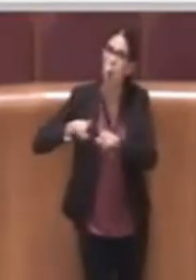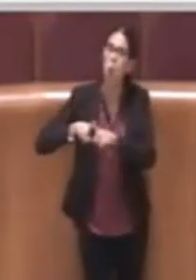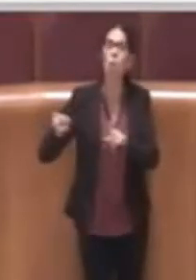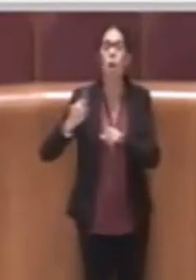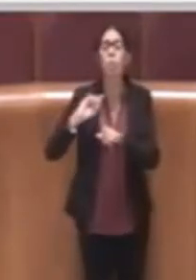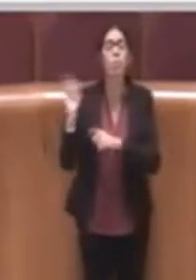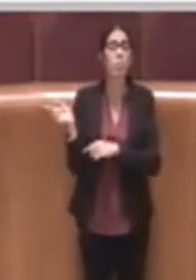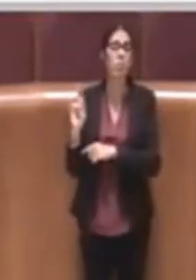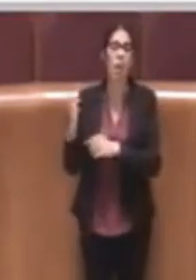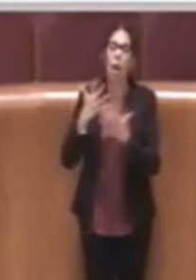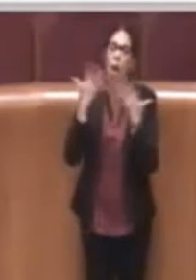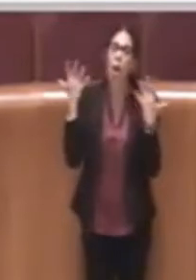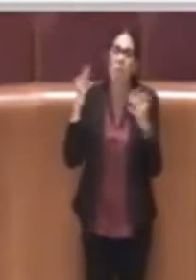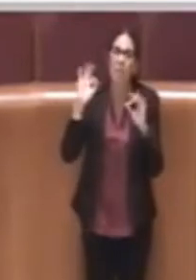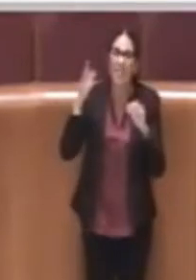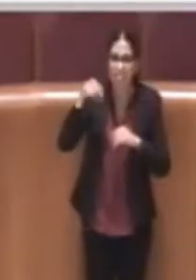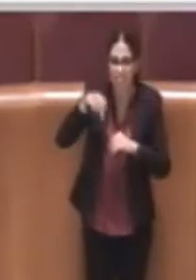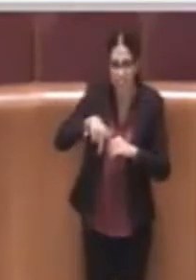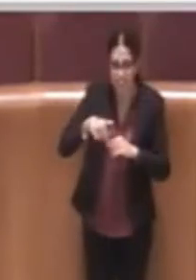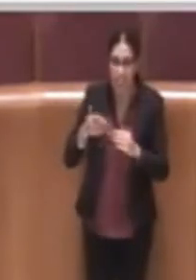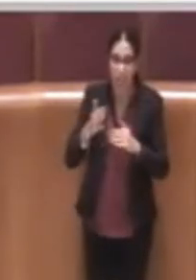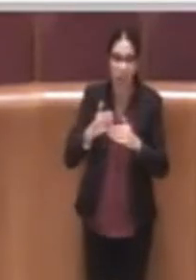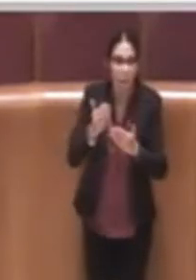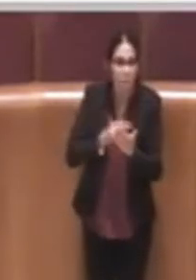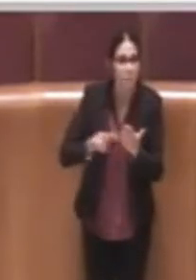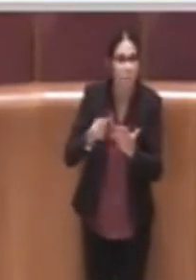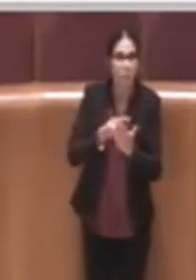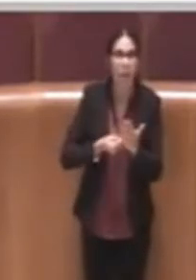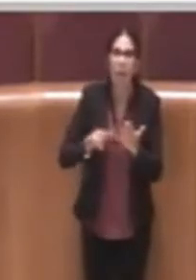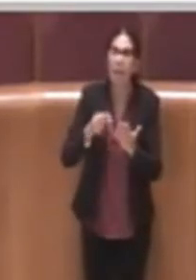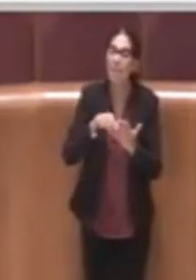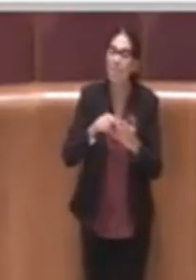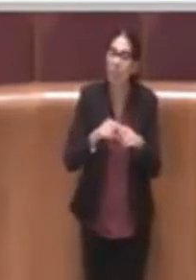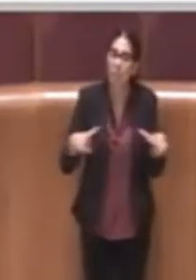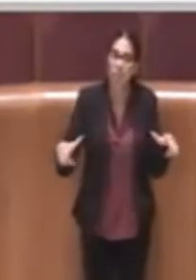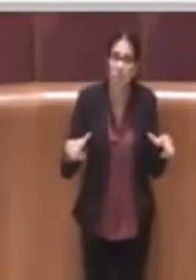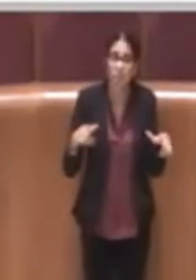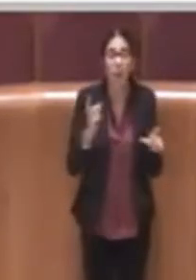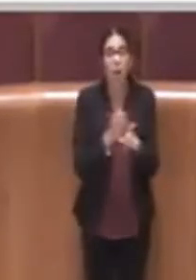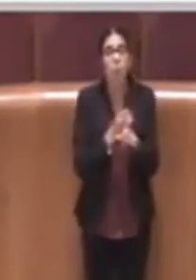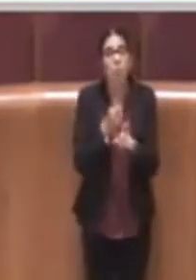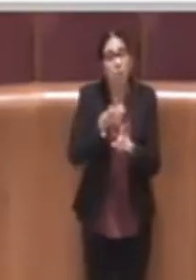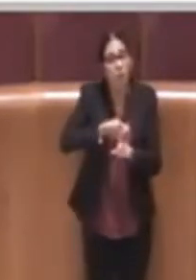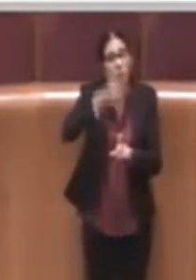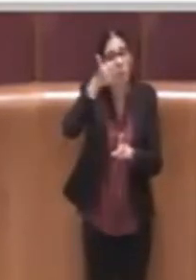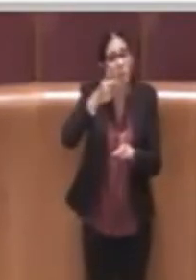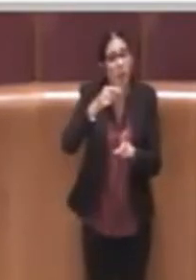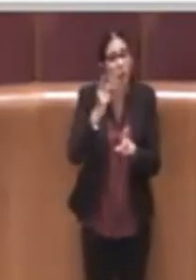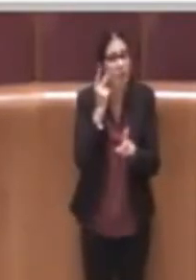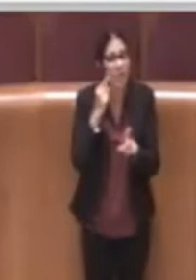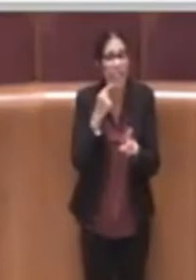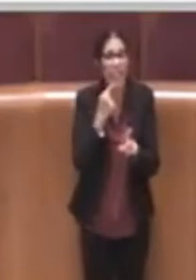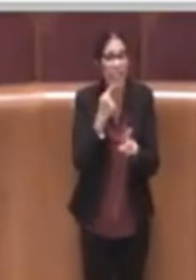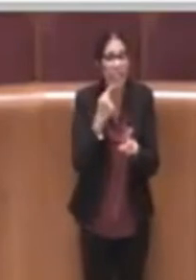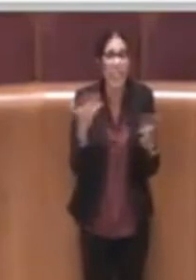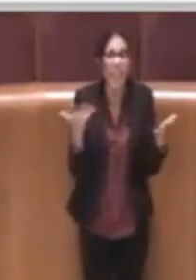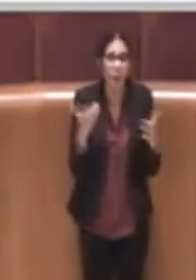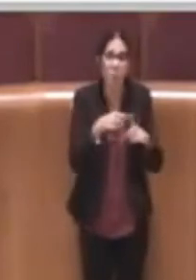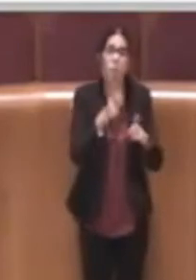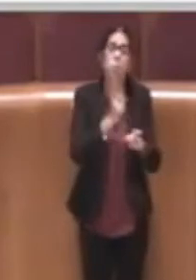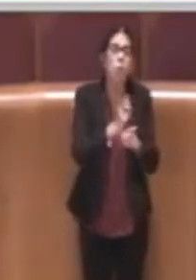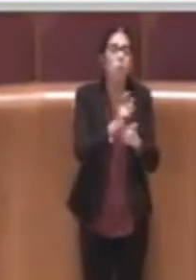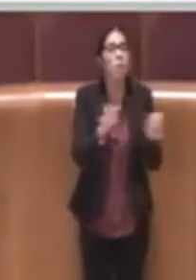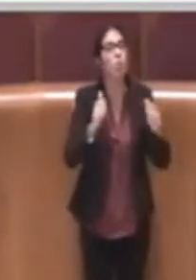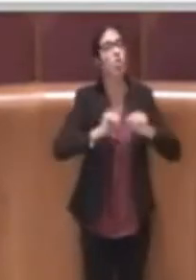se si va a pianificare una città, lo si deve fare mettendo in primo luogo il fabbisogno di chi li vive, poi